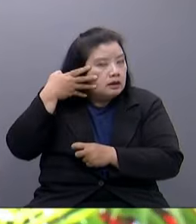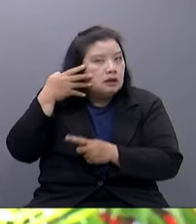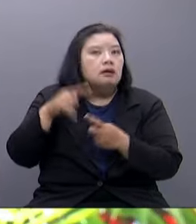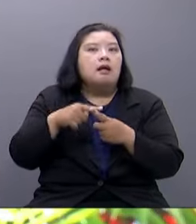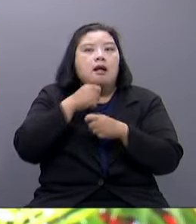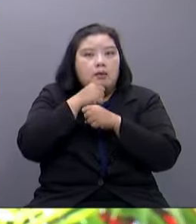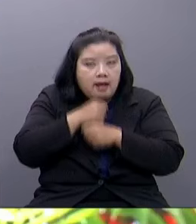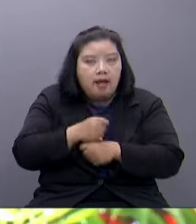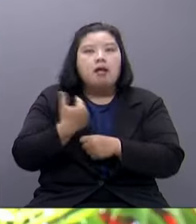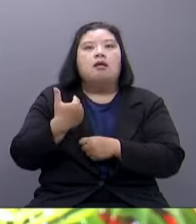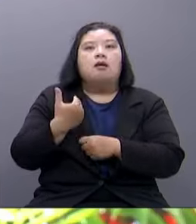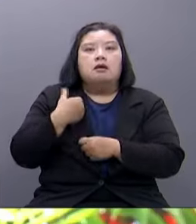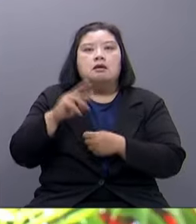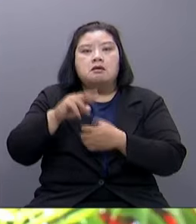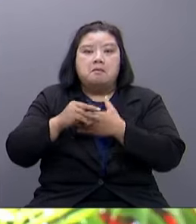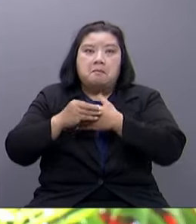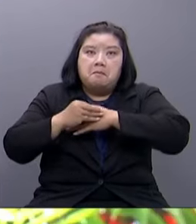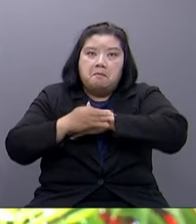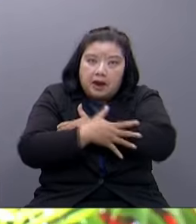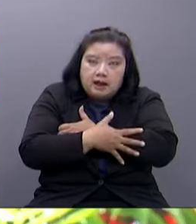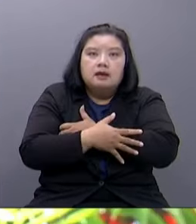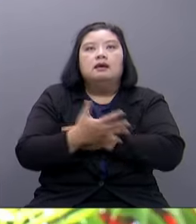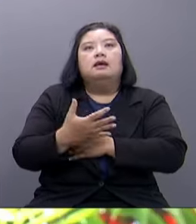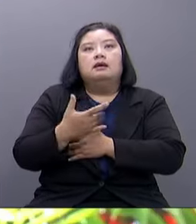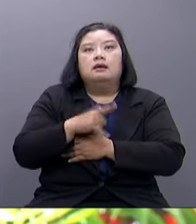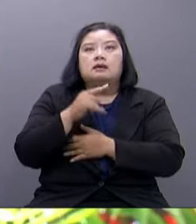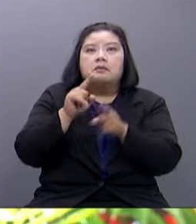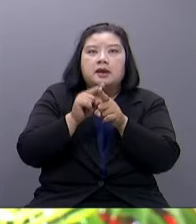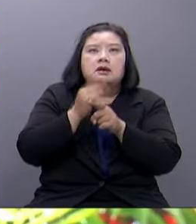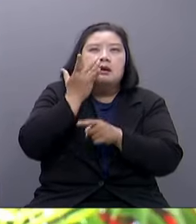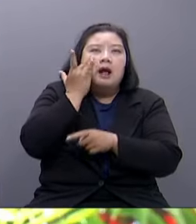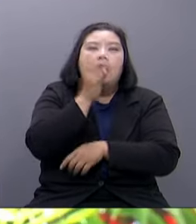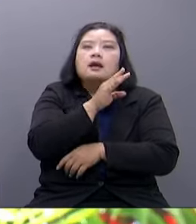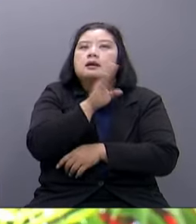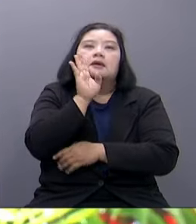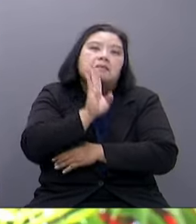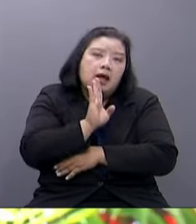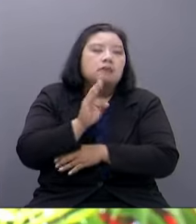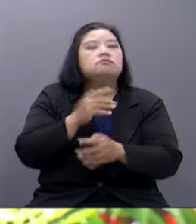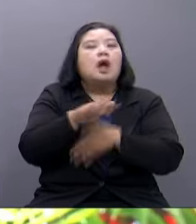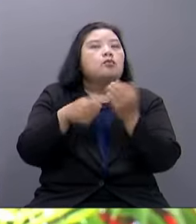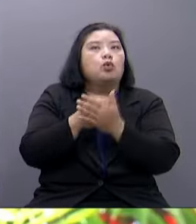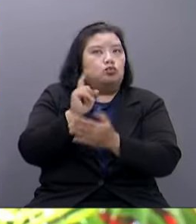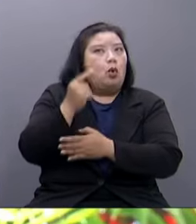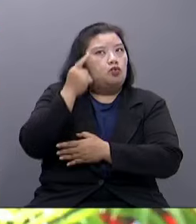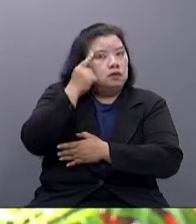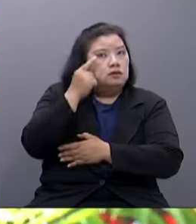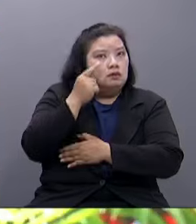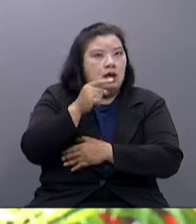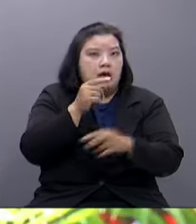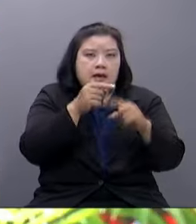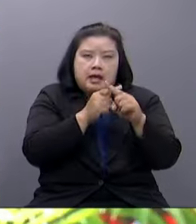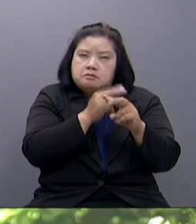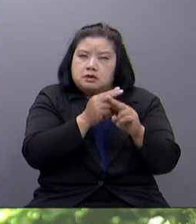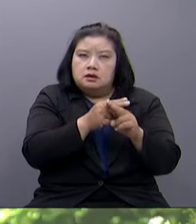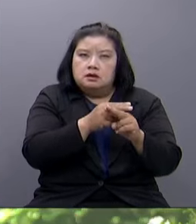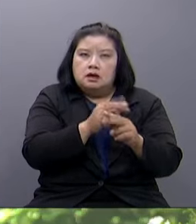ที่เสื่อมปายหรอวาสีพวกฝากระต่าง ๆเพรฉนั้นอันนี้กสำคญกต้องเลือกทมมความสามารถในการปก ๆ ตรนี้ด้วย